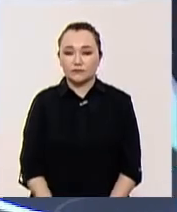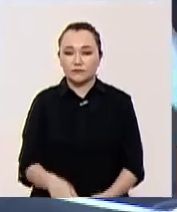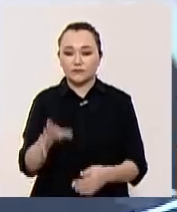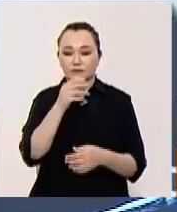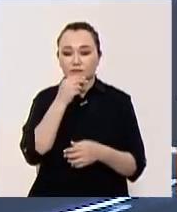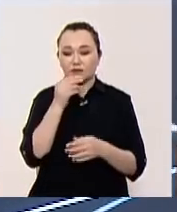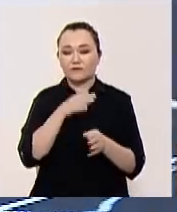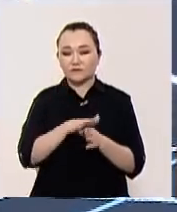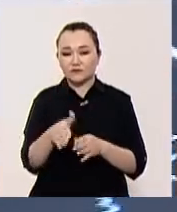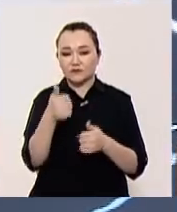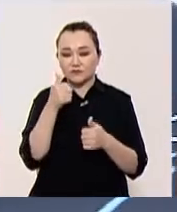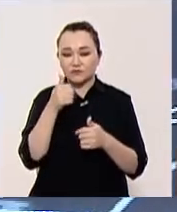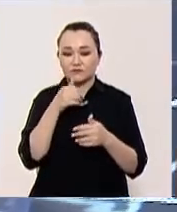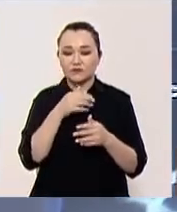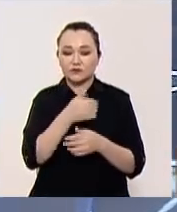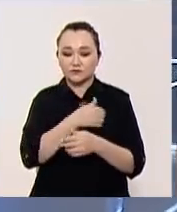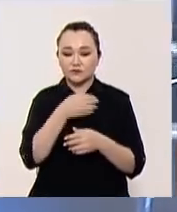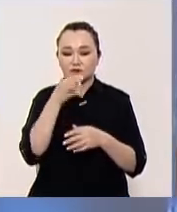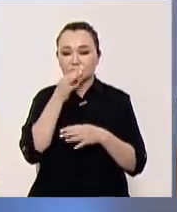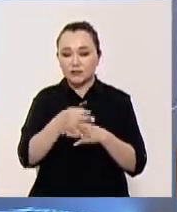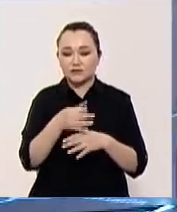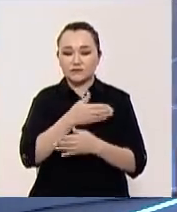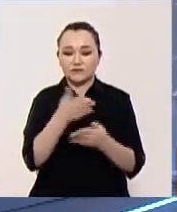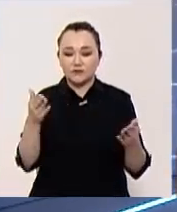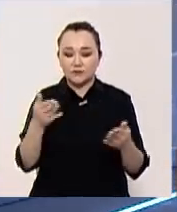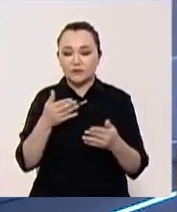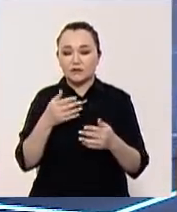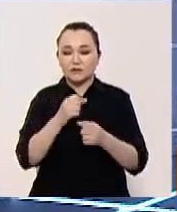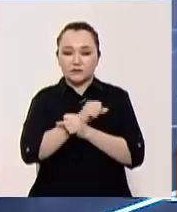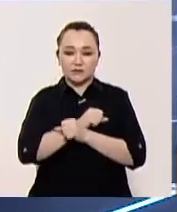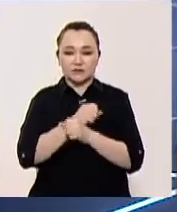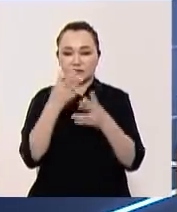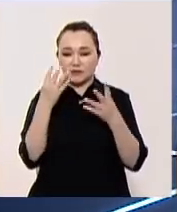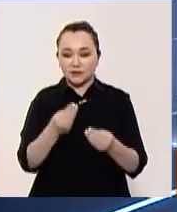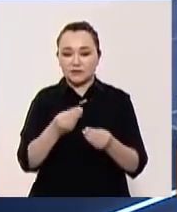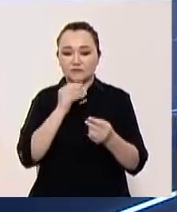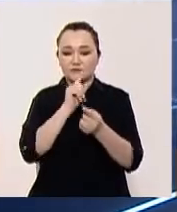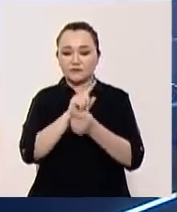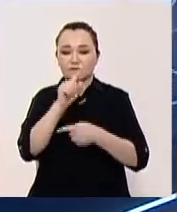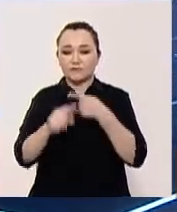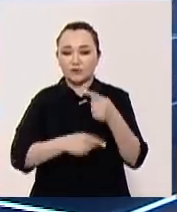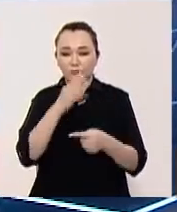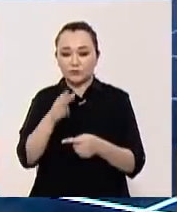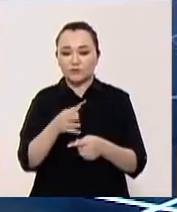Айтқаны келсін Самалдың. Құрметті көрермен, біз өздеріңізбен демалыс күндерден соң жолығамыз.